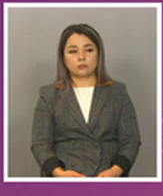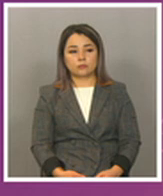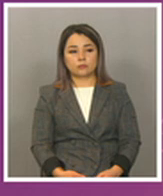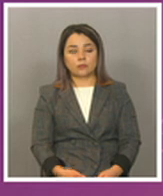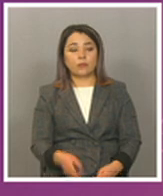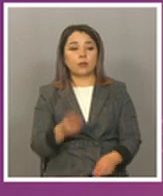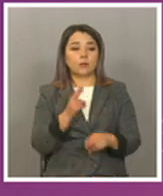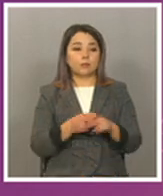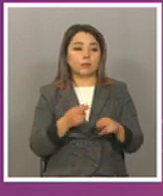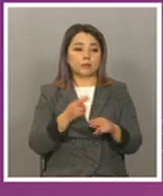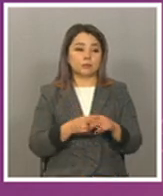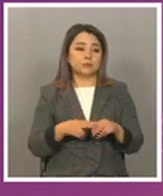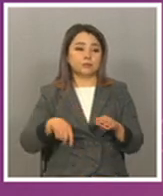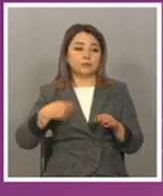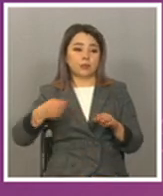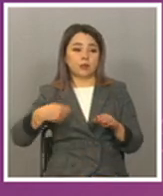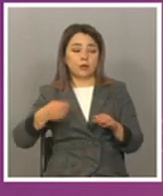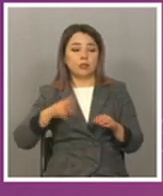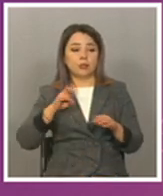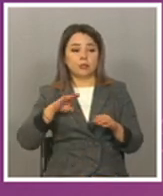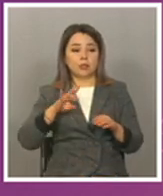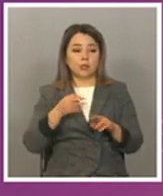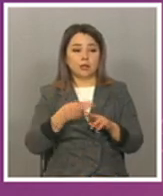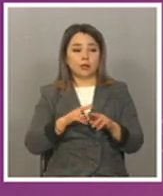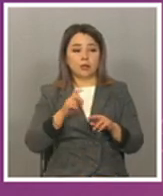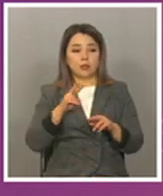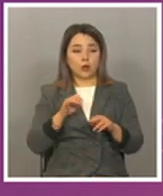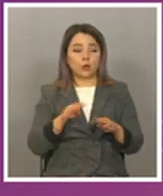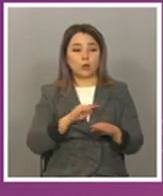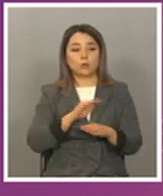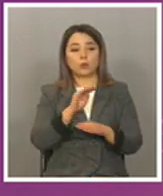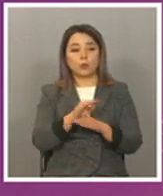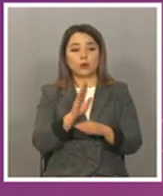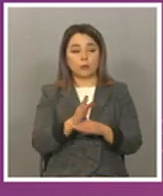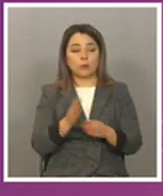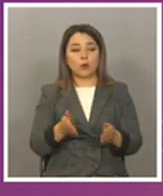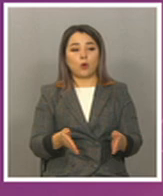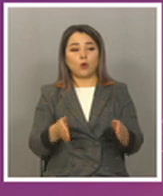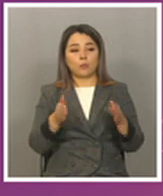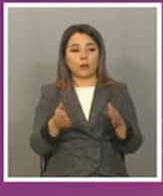Металл қасықтағы жанып жатқан натрийді хлормен толтырылған колбаға саламыз.